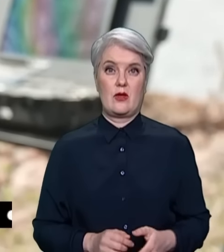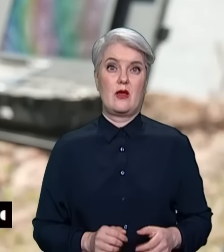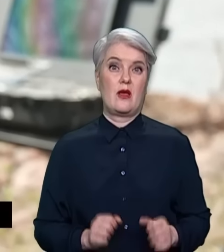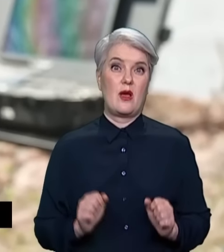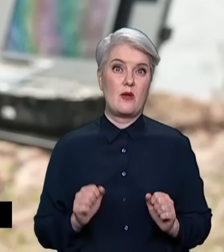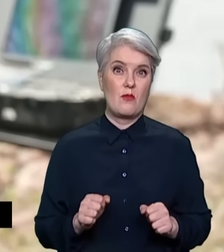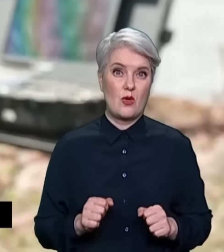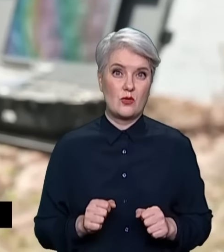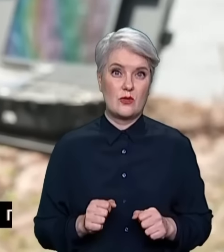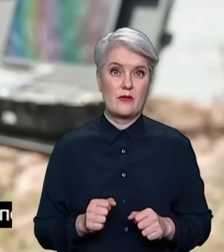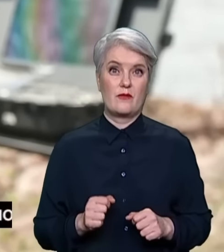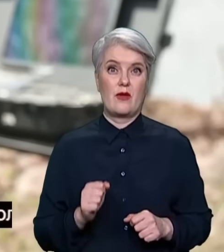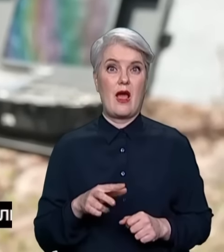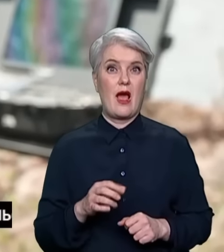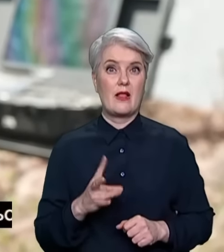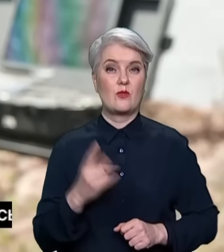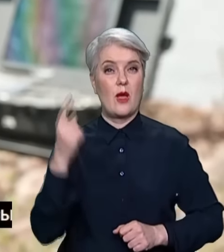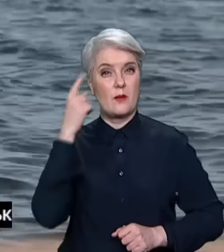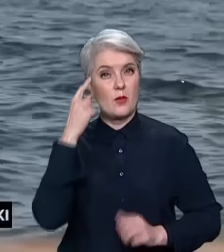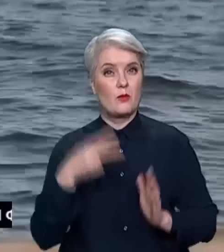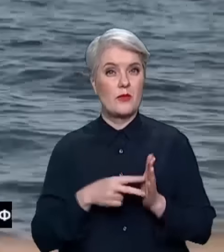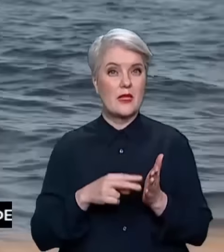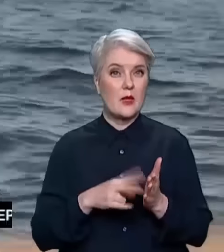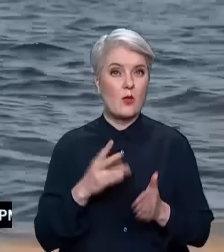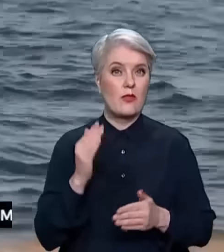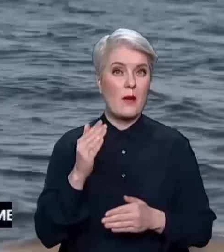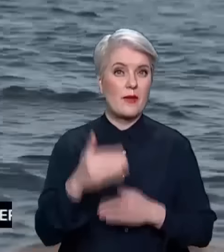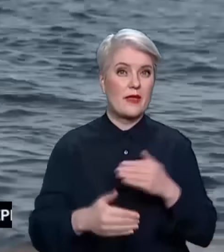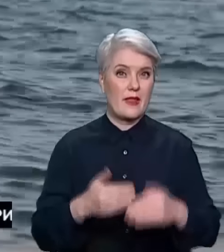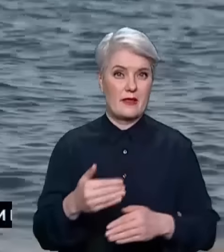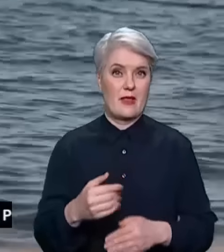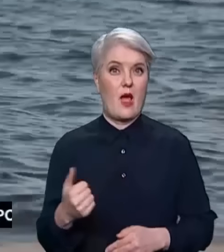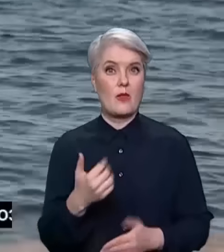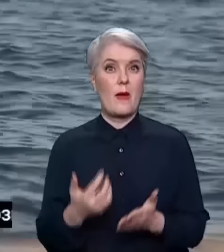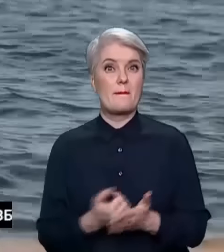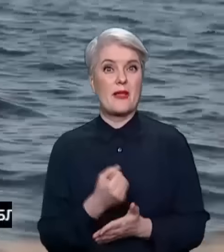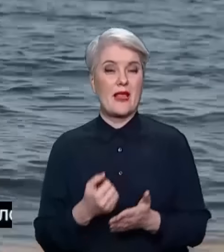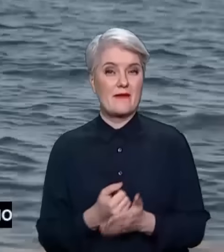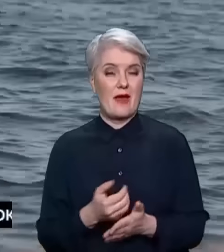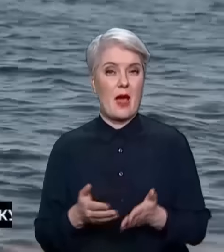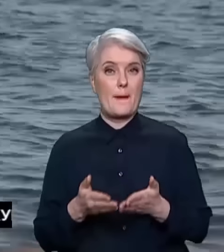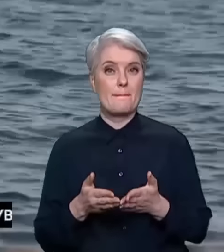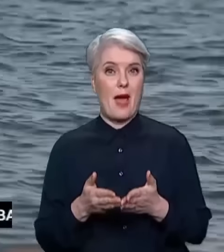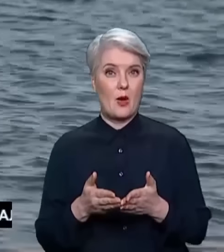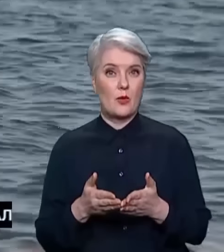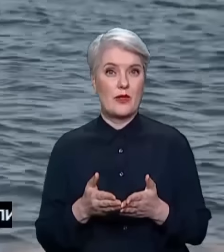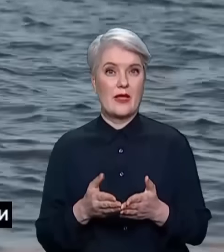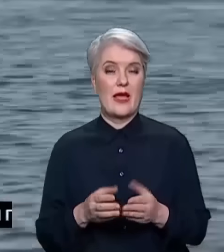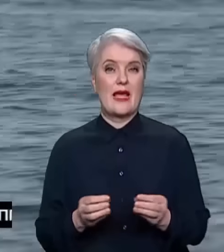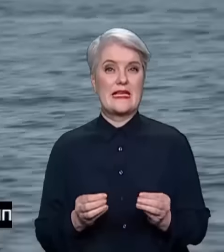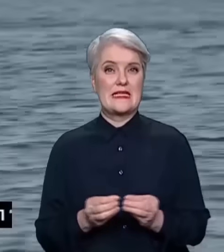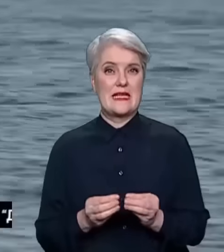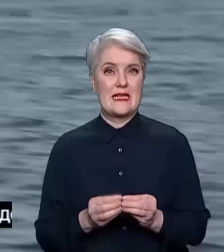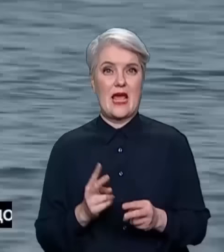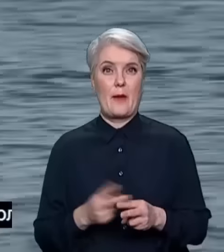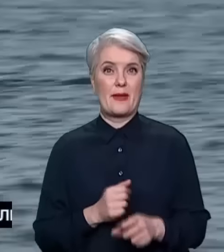Можливо, але твої кроки тобі треба продумувати наперед. Одна із переваг «Магури» продовжує 13-й стійкий безперебійний